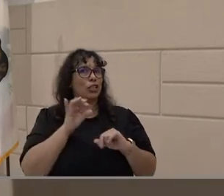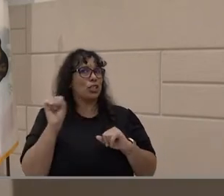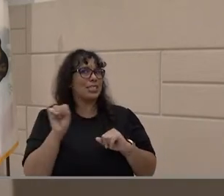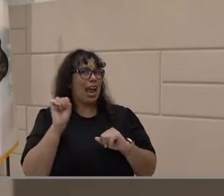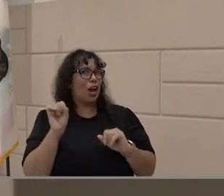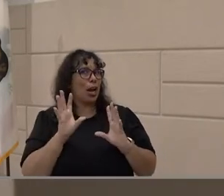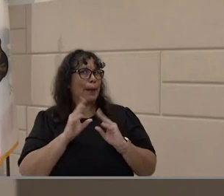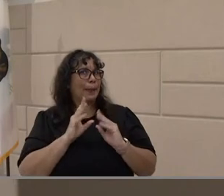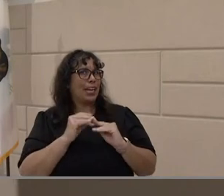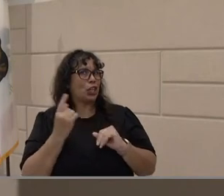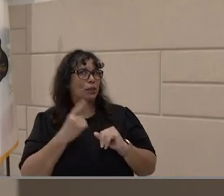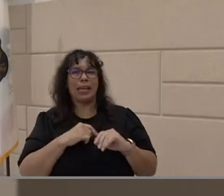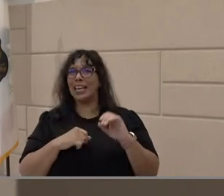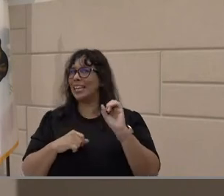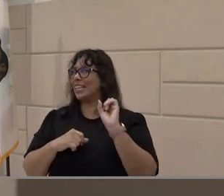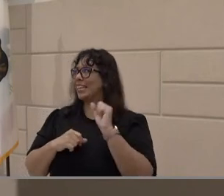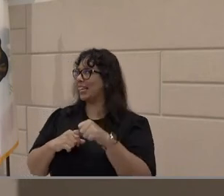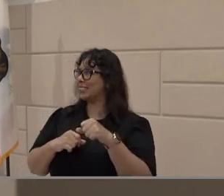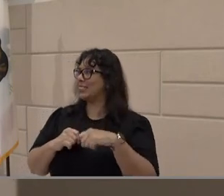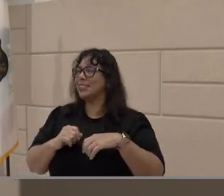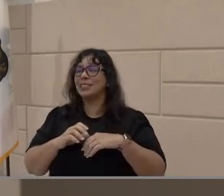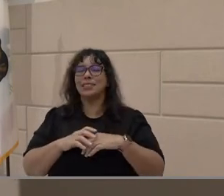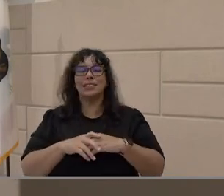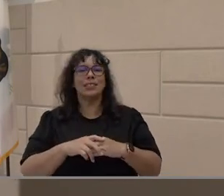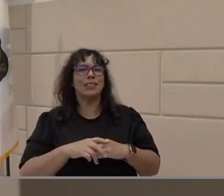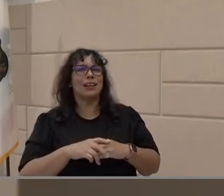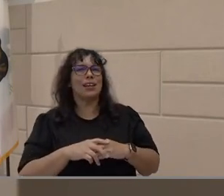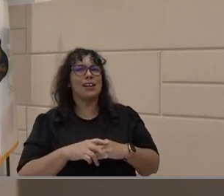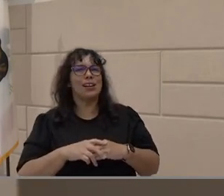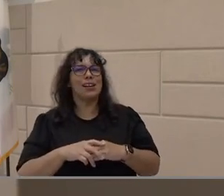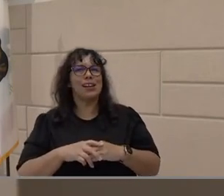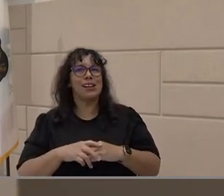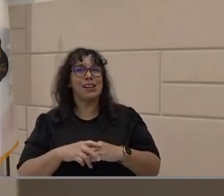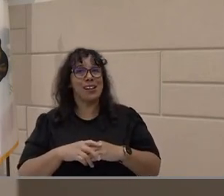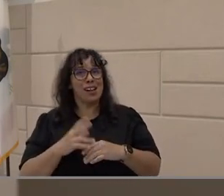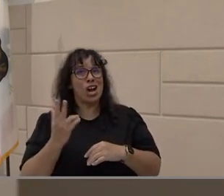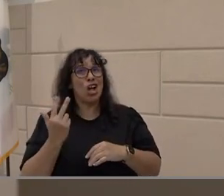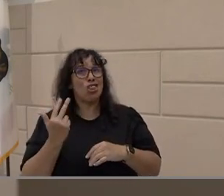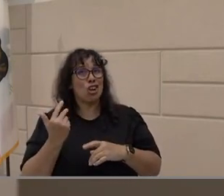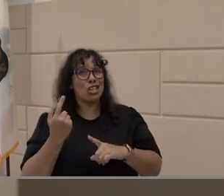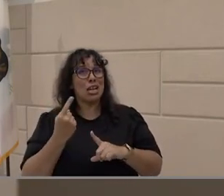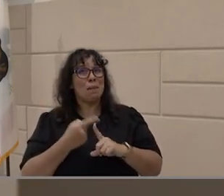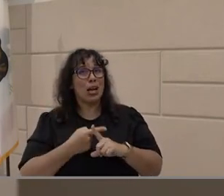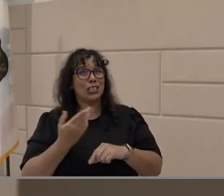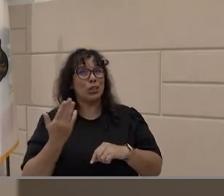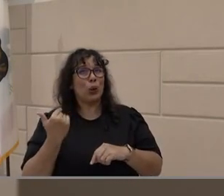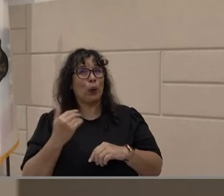កាលនោះយើងមានការជួបជុំគ្នាថ្ងៃសៅរ៍មែនទេ